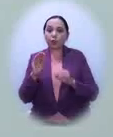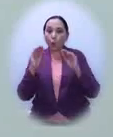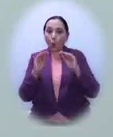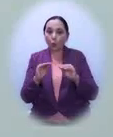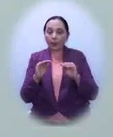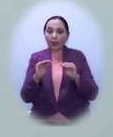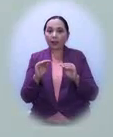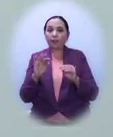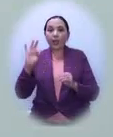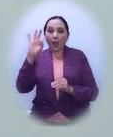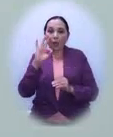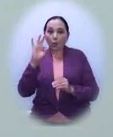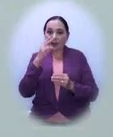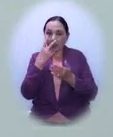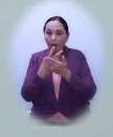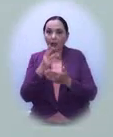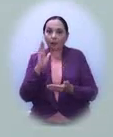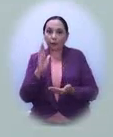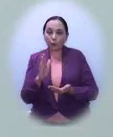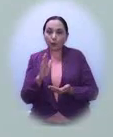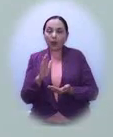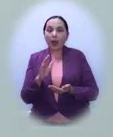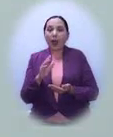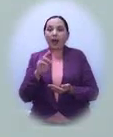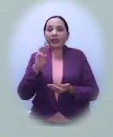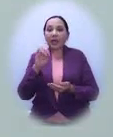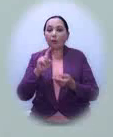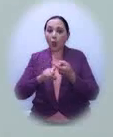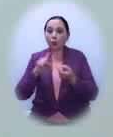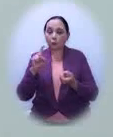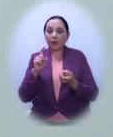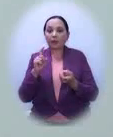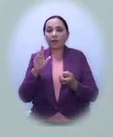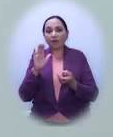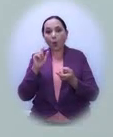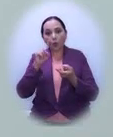qo'yilgan haroratga qarab turib tarmoqni